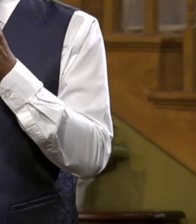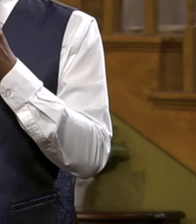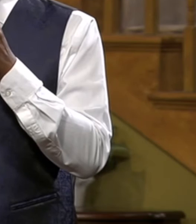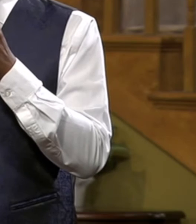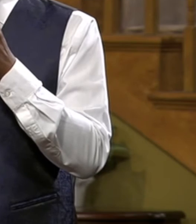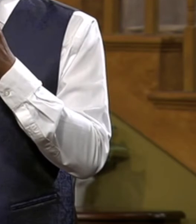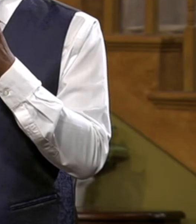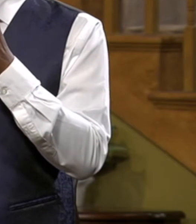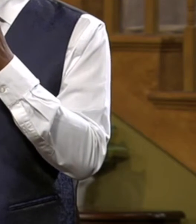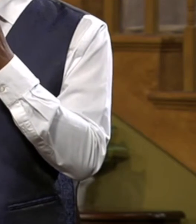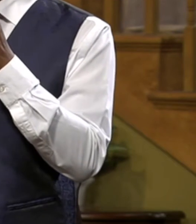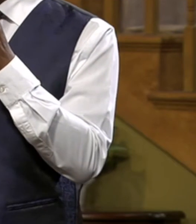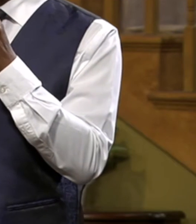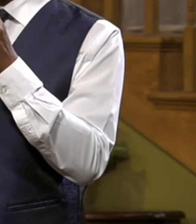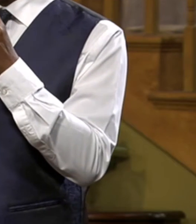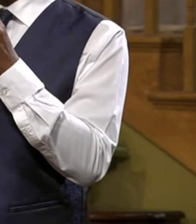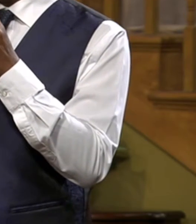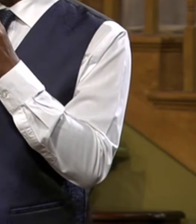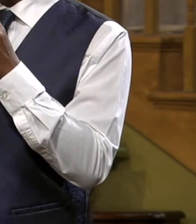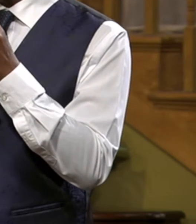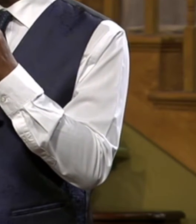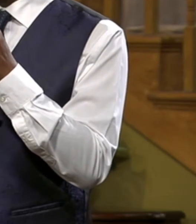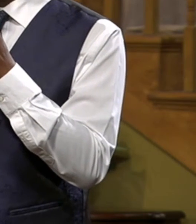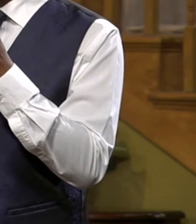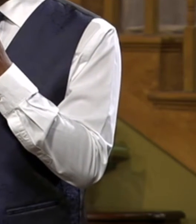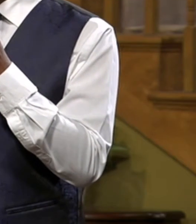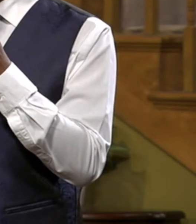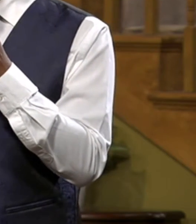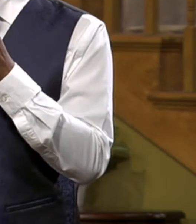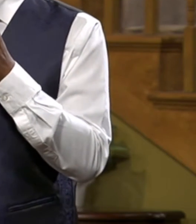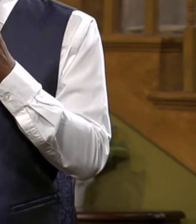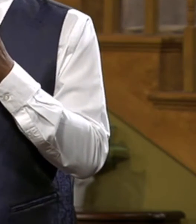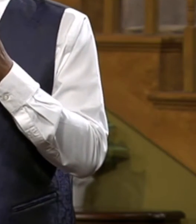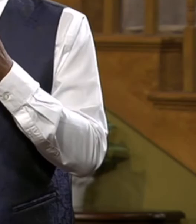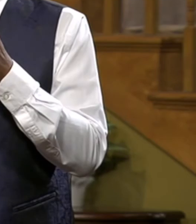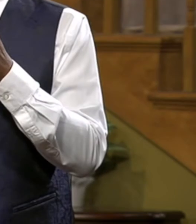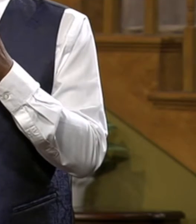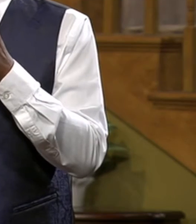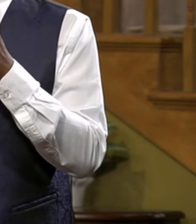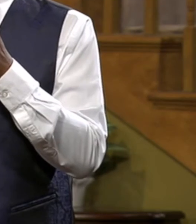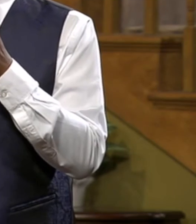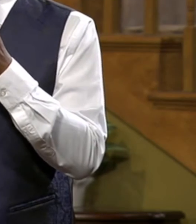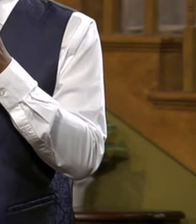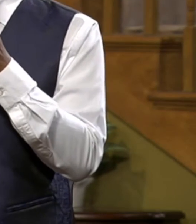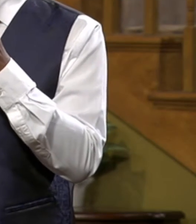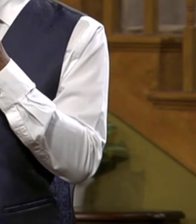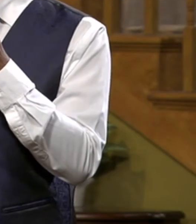par Jésus je sois justifié. Pour que par lui seul, que par Jésus je